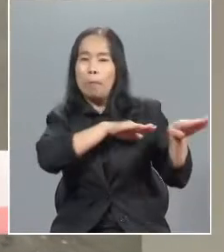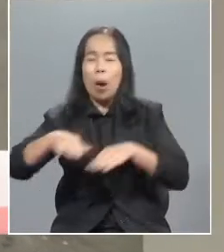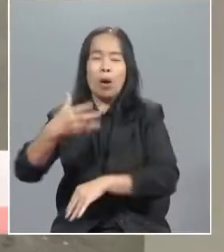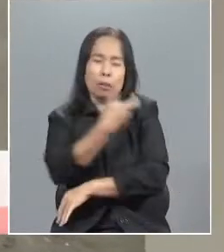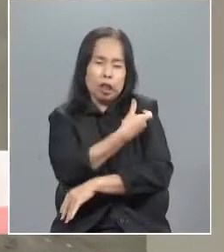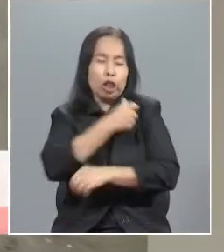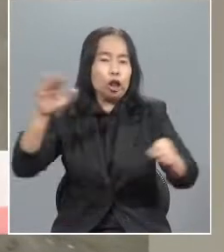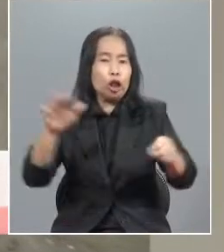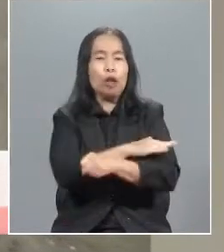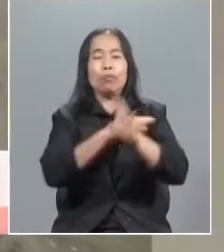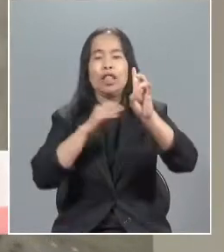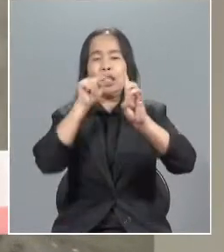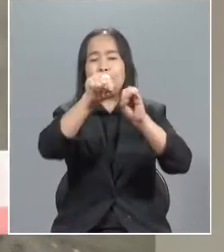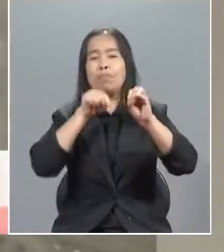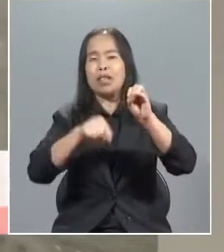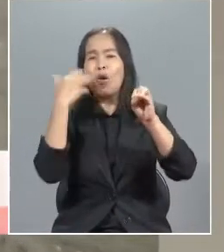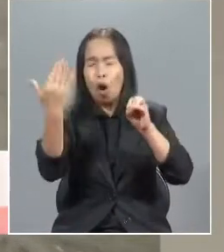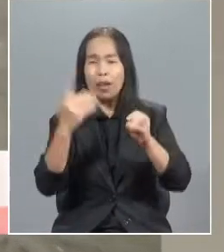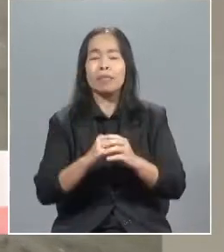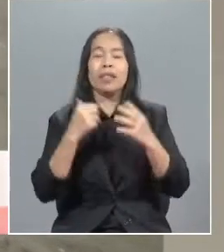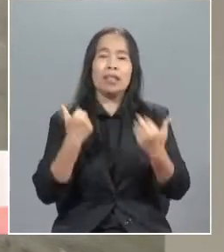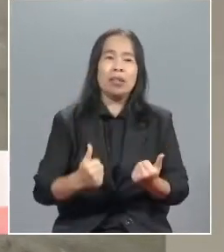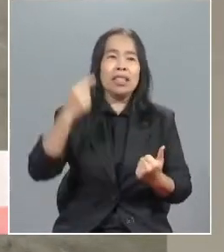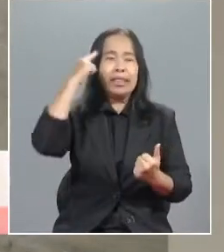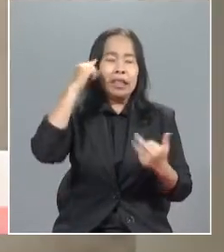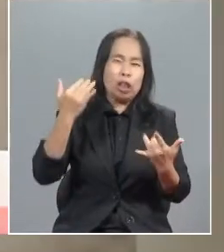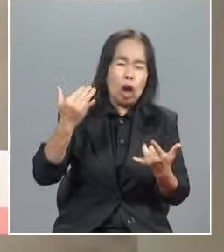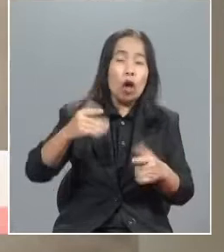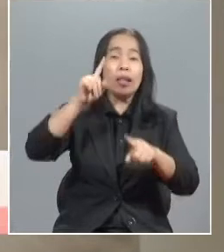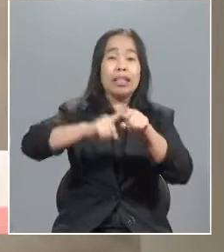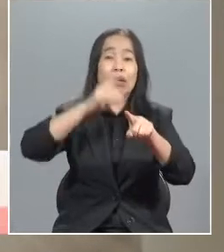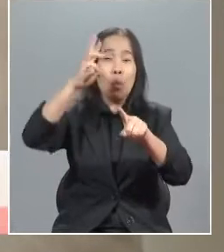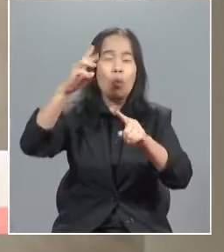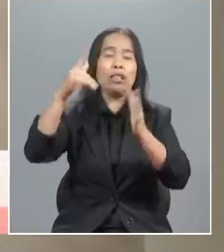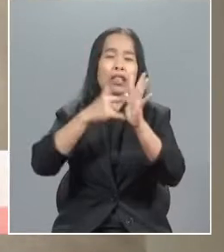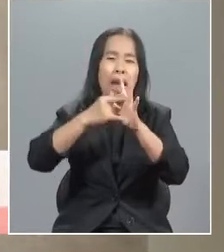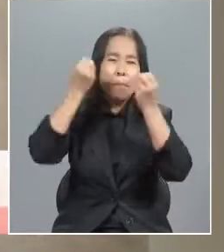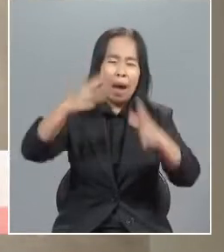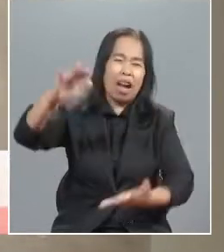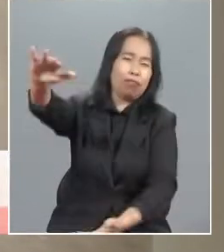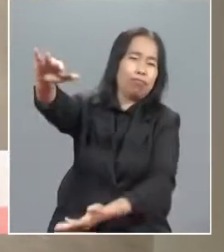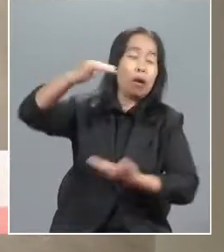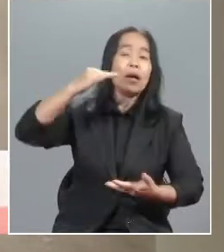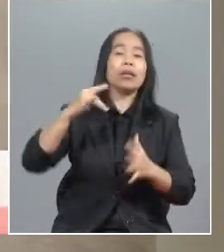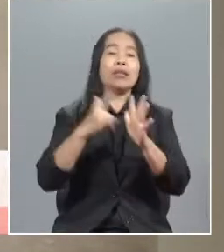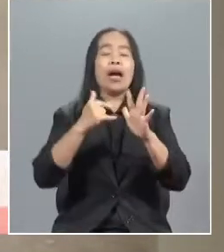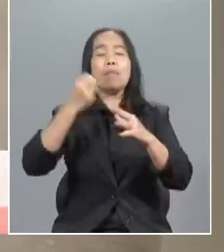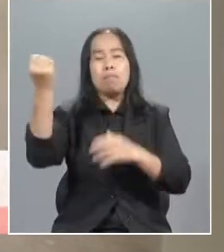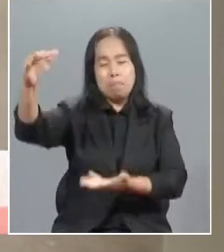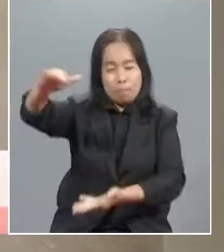ใหญ่ที่จะเริ่มเข้ามาตั้งแต่เดือนมิถุนายนจะต้องในการเตรียมตัวแล้วก็วางแผนการกระจายวัคซีนให้มีประสิทธิภาพ